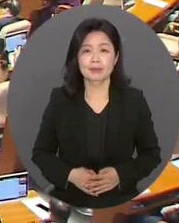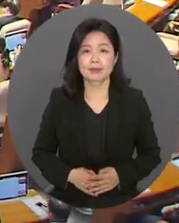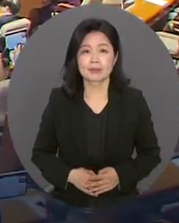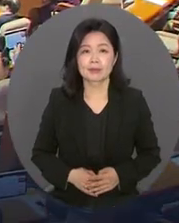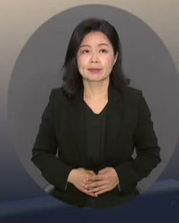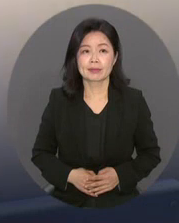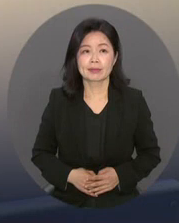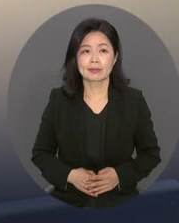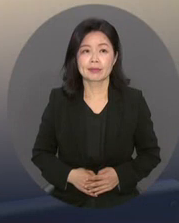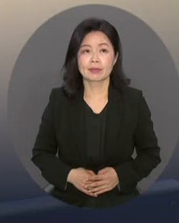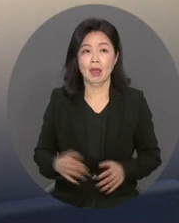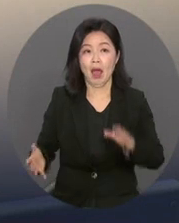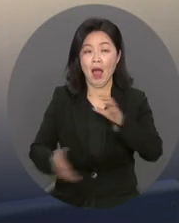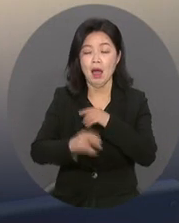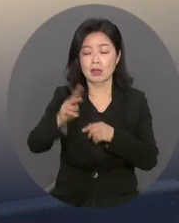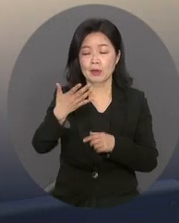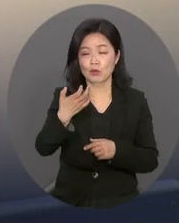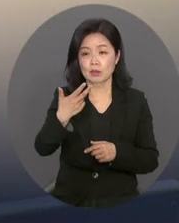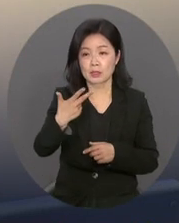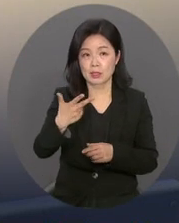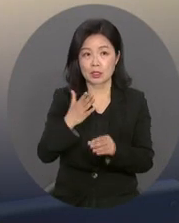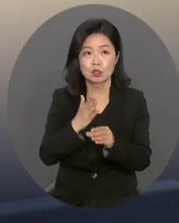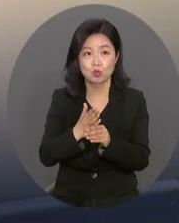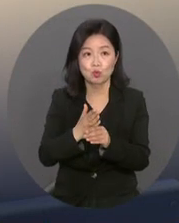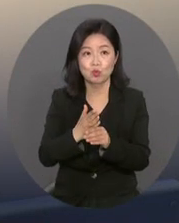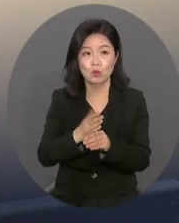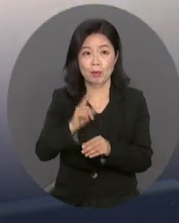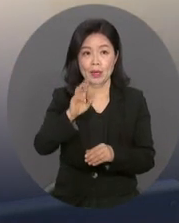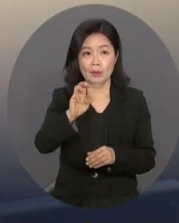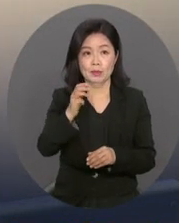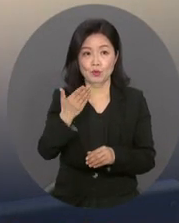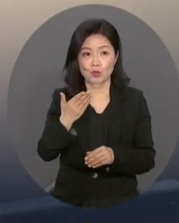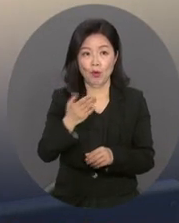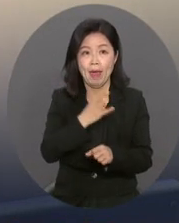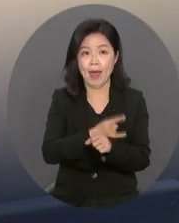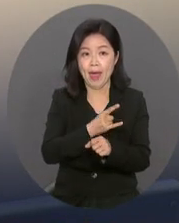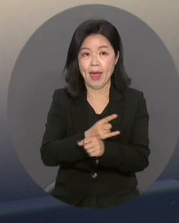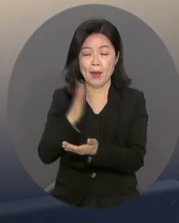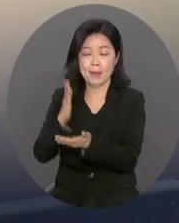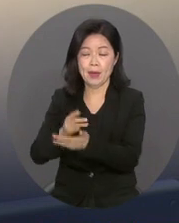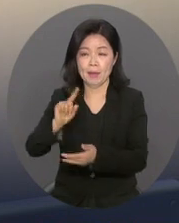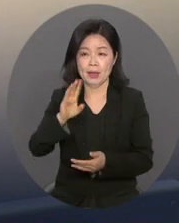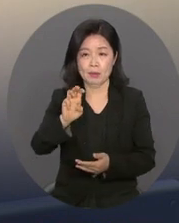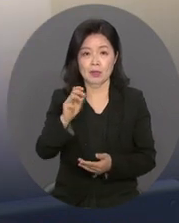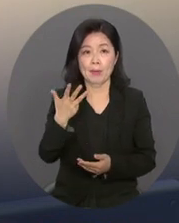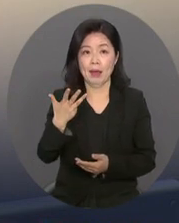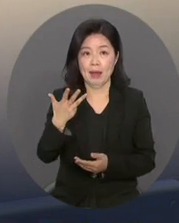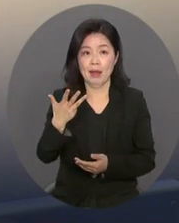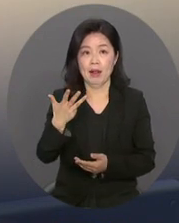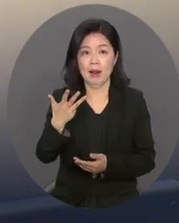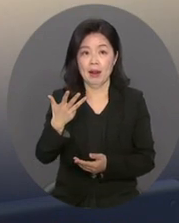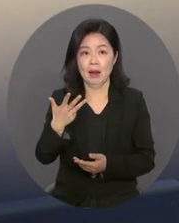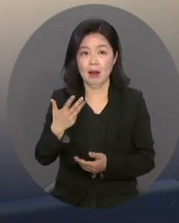총 투표수 297표 중 가 139표, 부 138표,